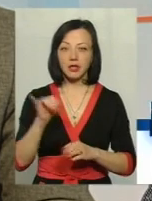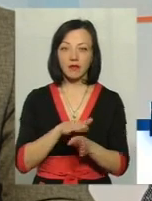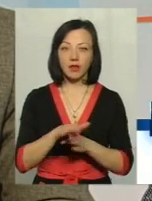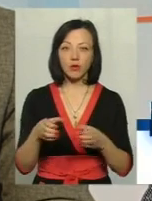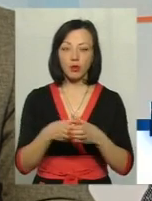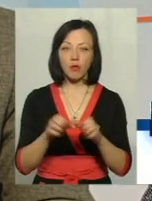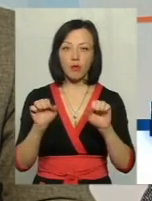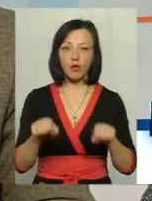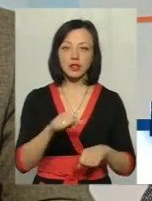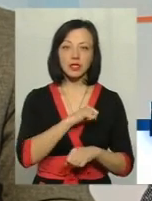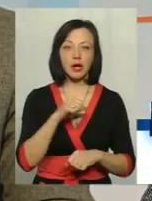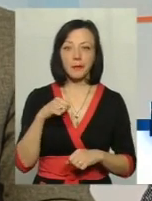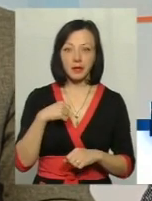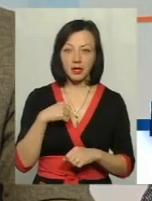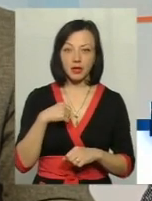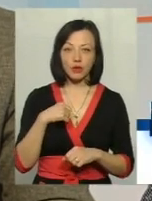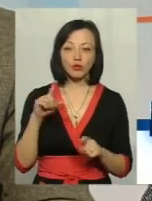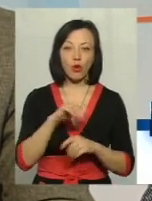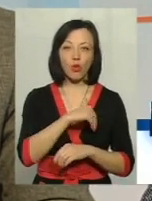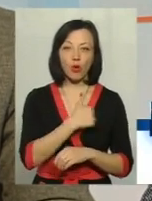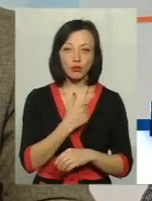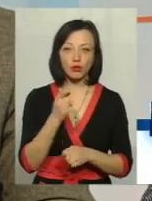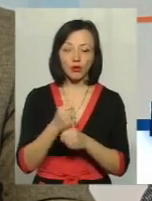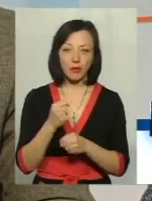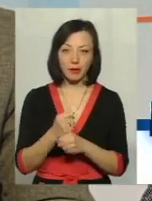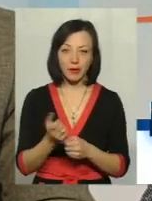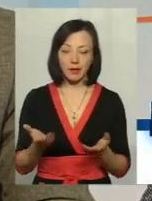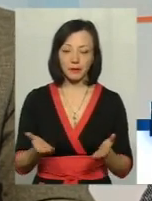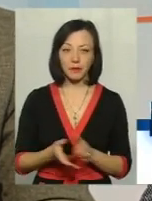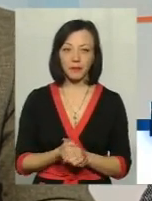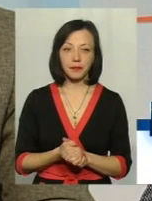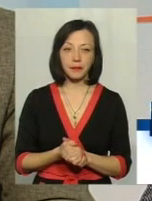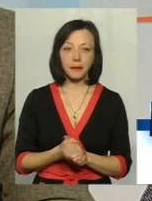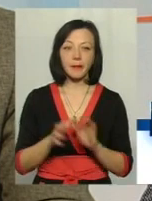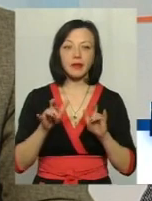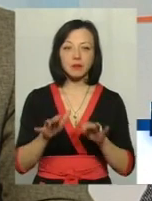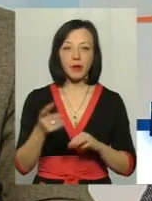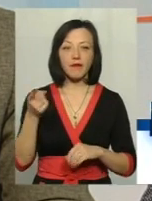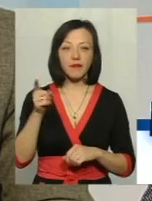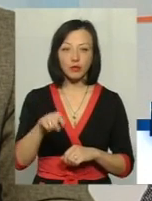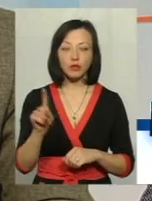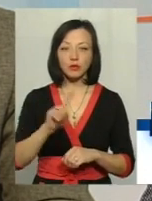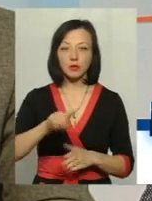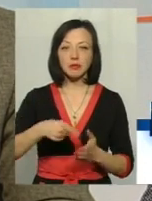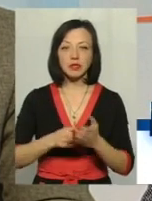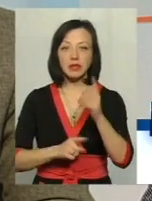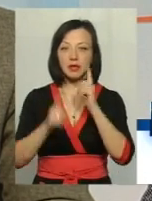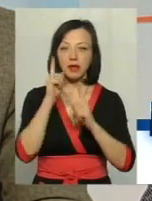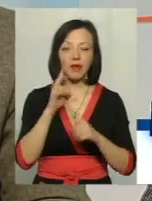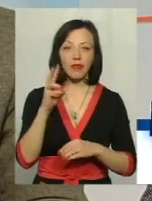виконкоми можуть самі там, що хочуть, то і визначати. Справа в тому, що міські ради